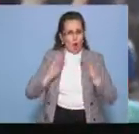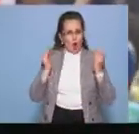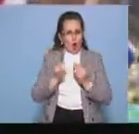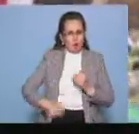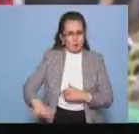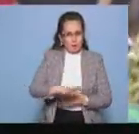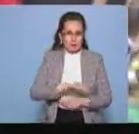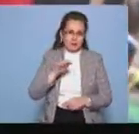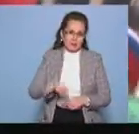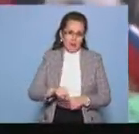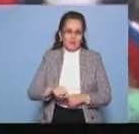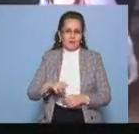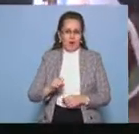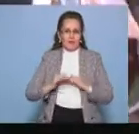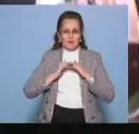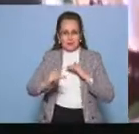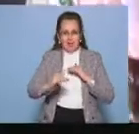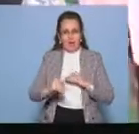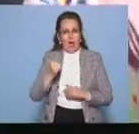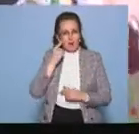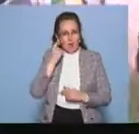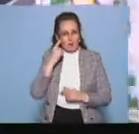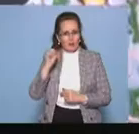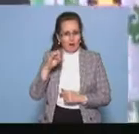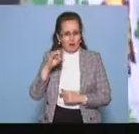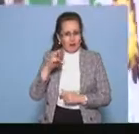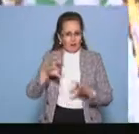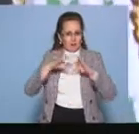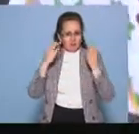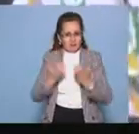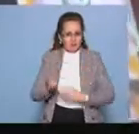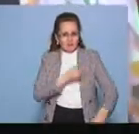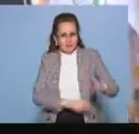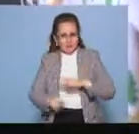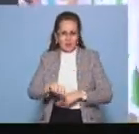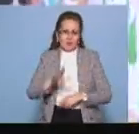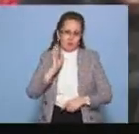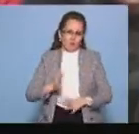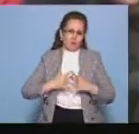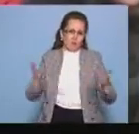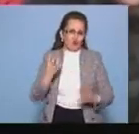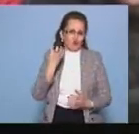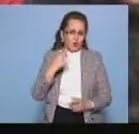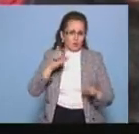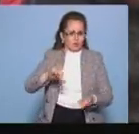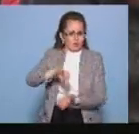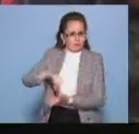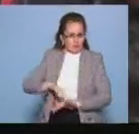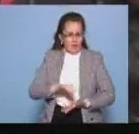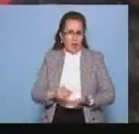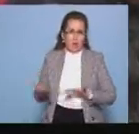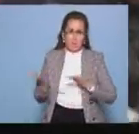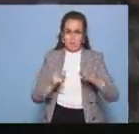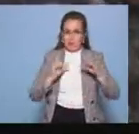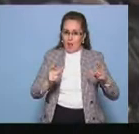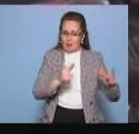Глазов-арена, состоится двухчасовое шоу «Удмуртия объединяет». В нем будут задействованы более 400 человек. Пригласительные на